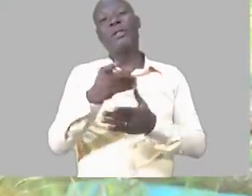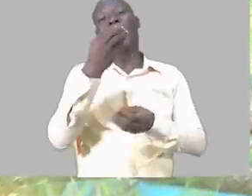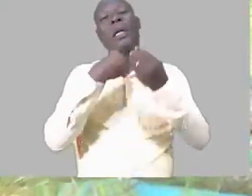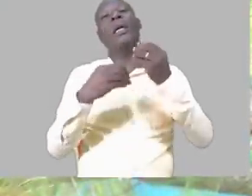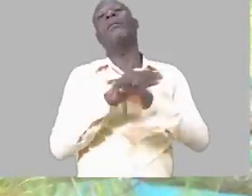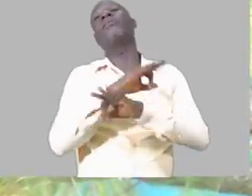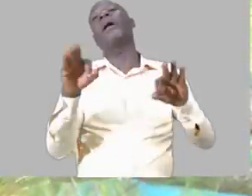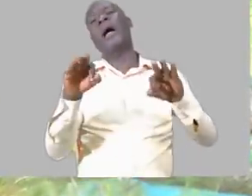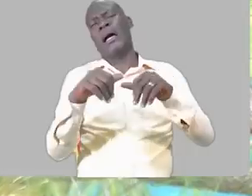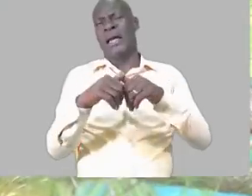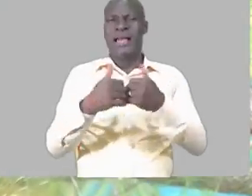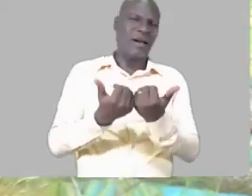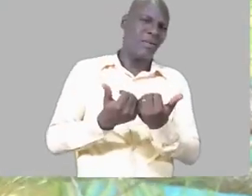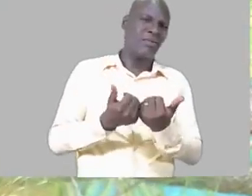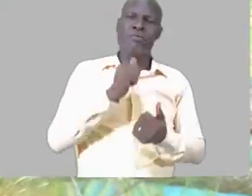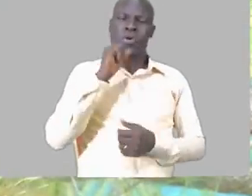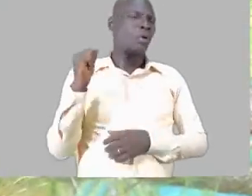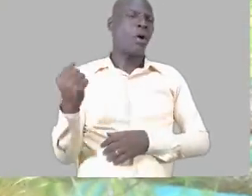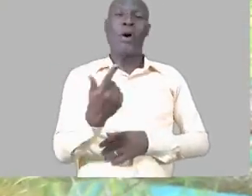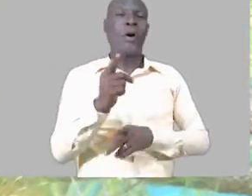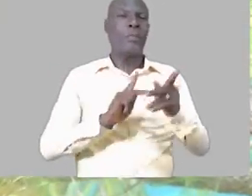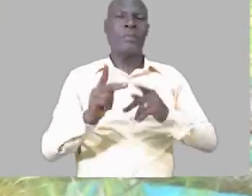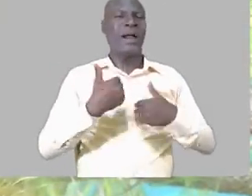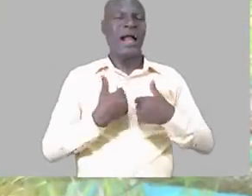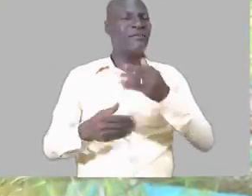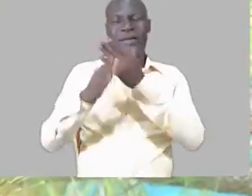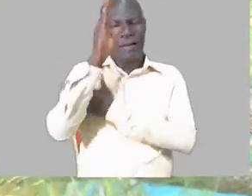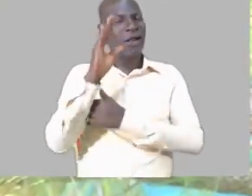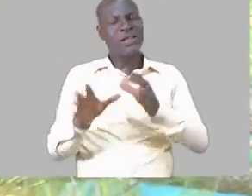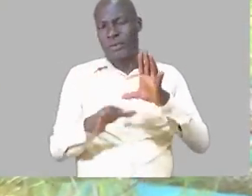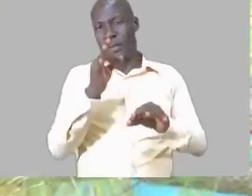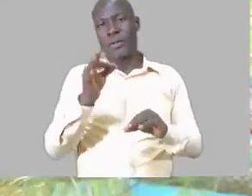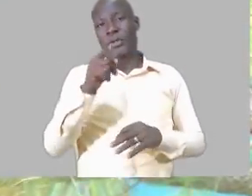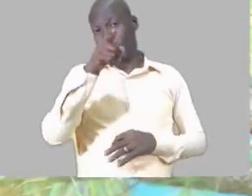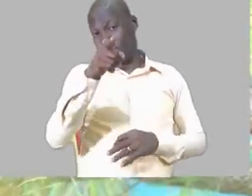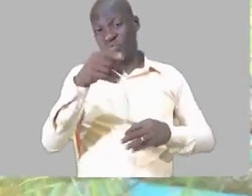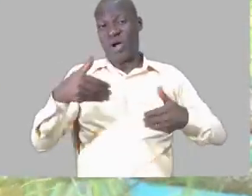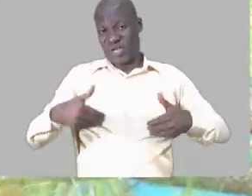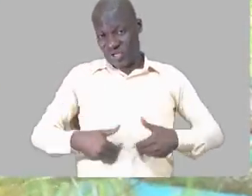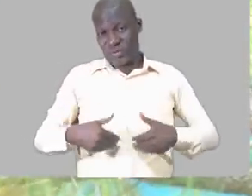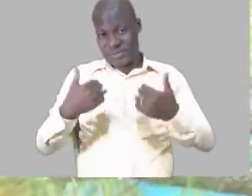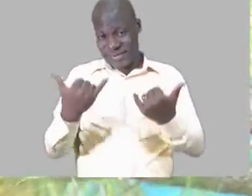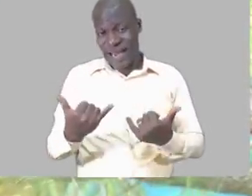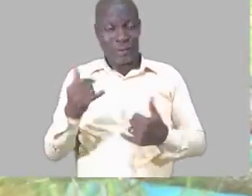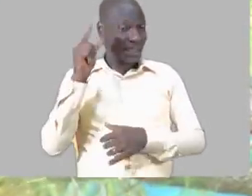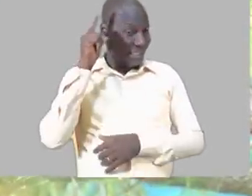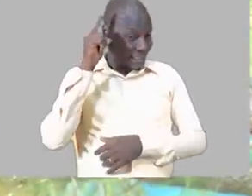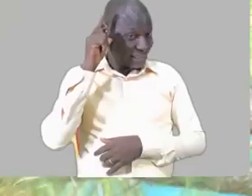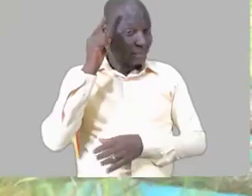kodi kwa enye ni pa nyina na wo nyame honhom tu ya baba wa na wutie mi ena fa wo